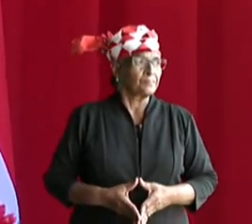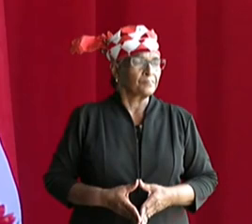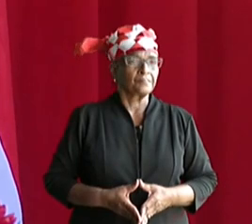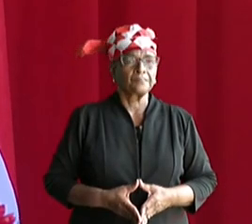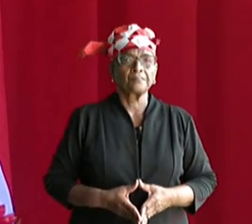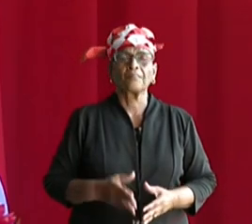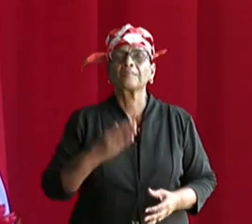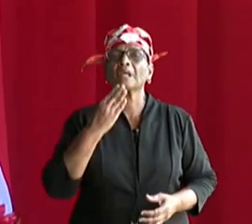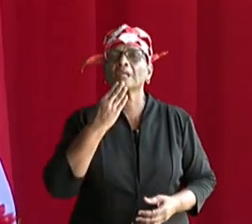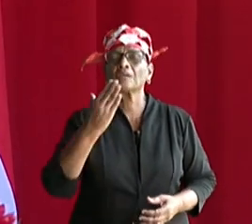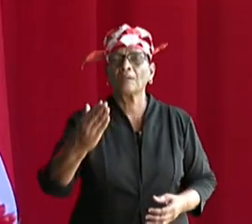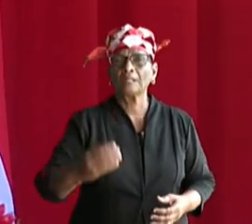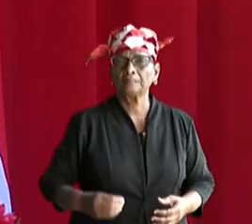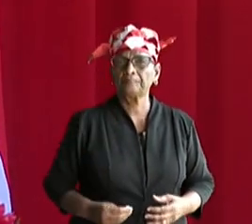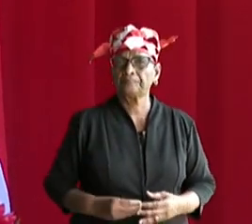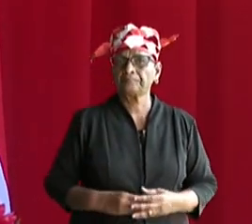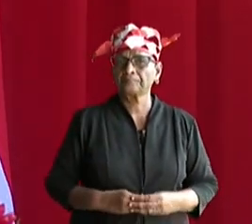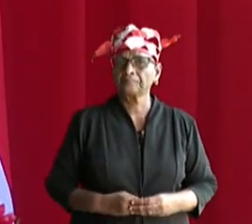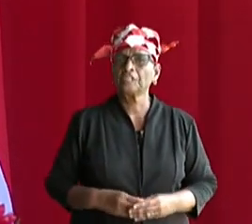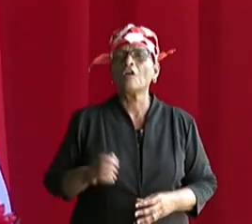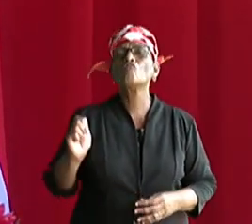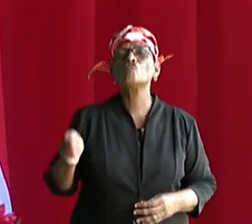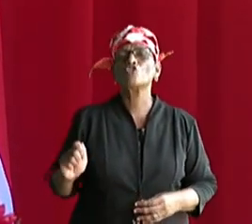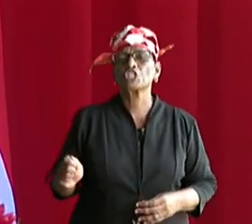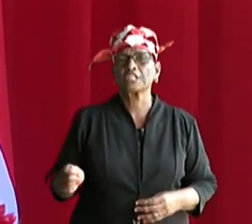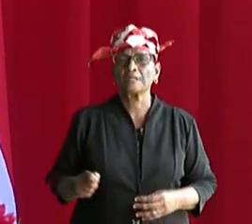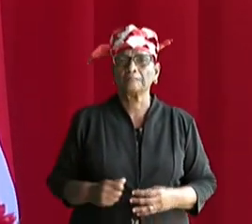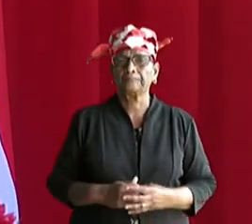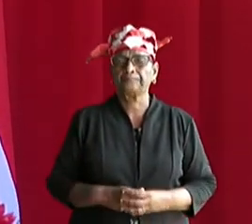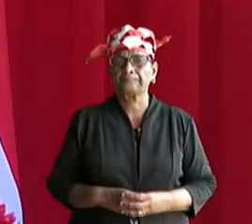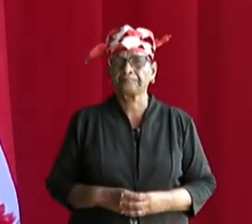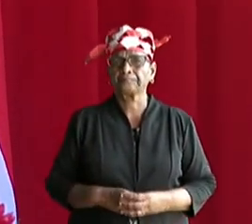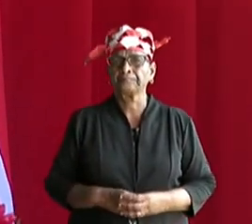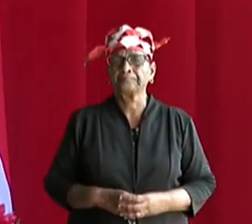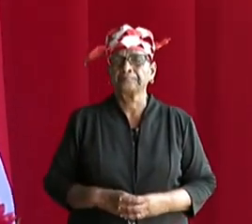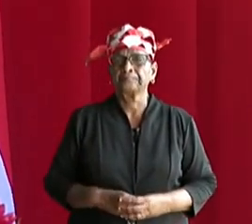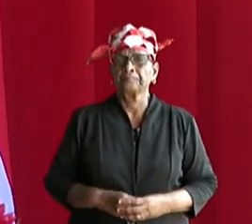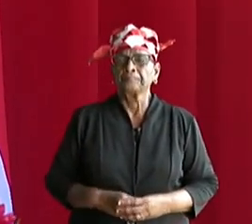Dank u wel, meneer de voorzitter.